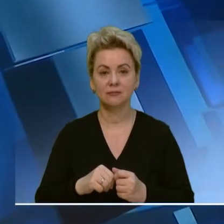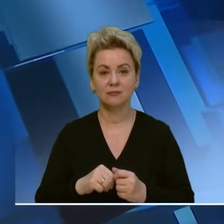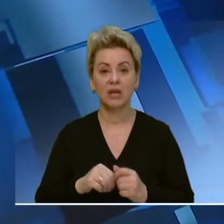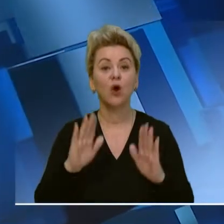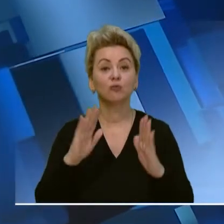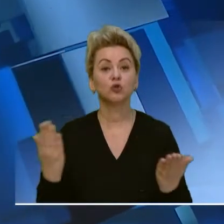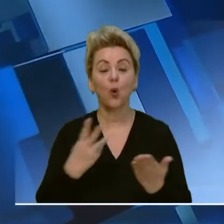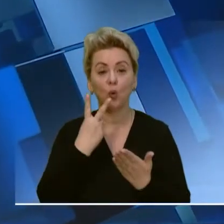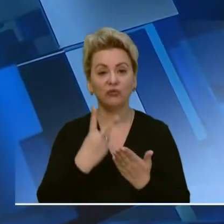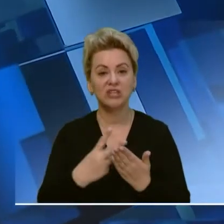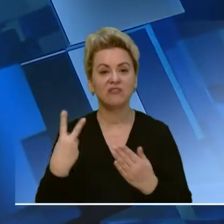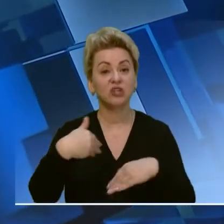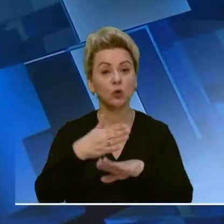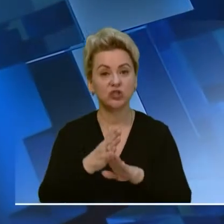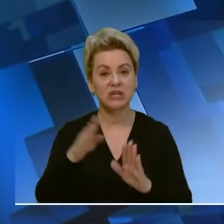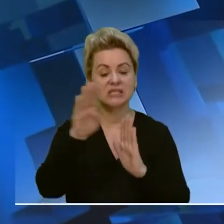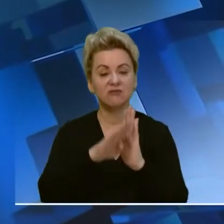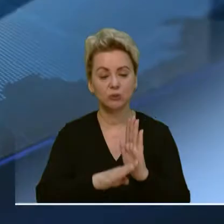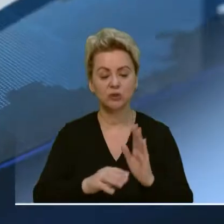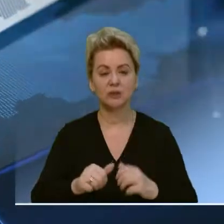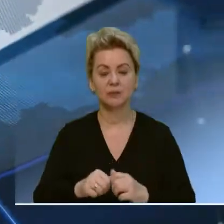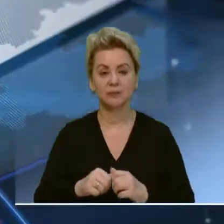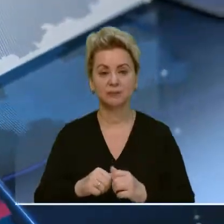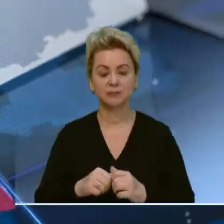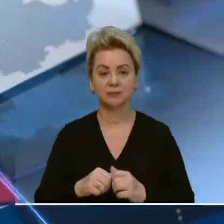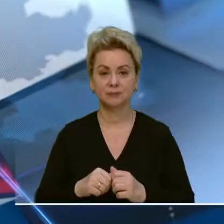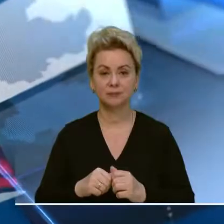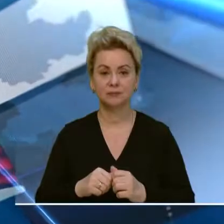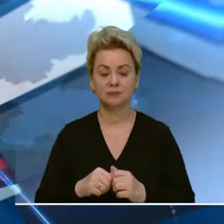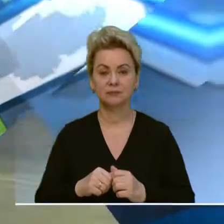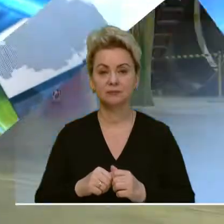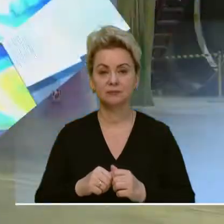И вот что вы увидите во второй части выпуска.